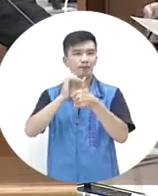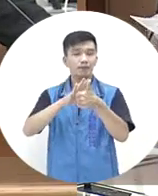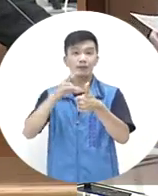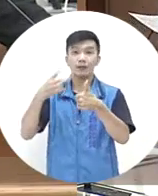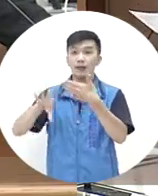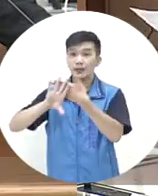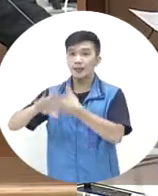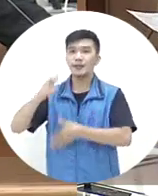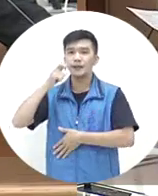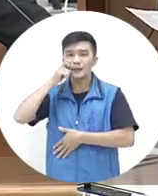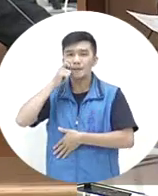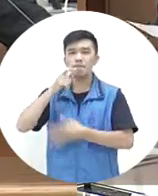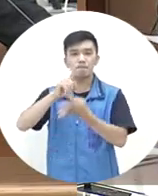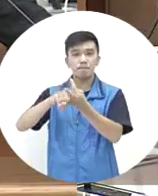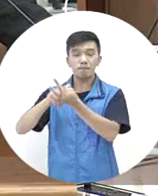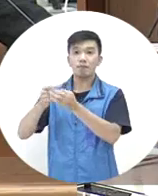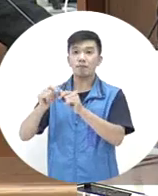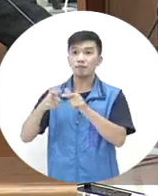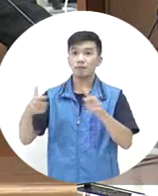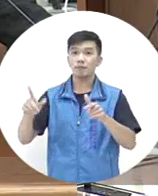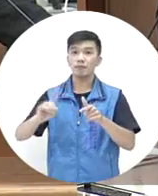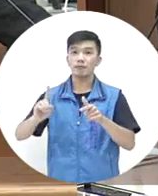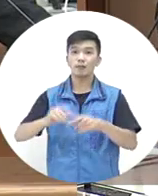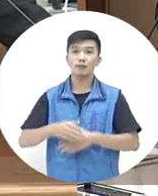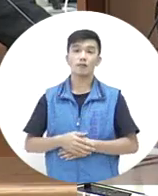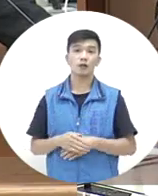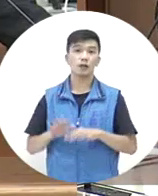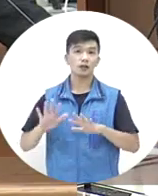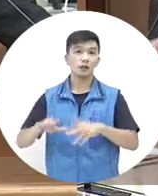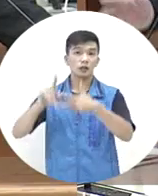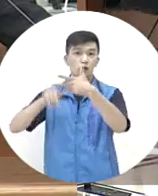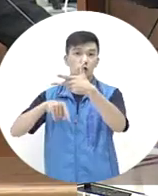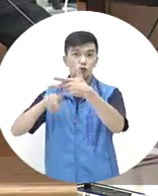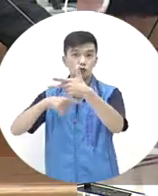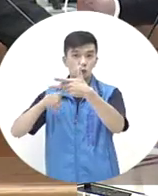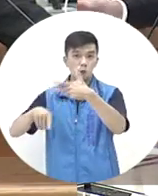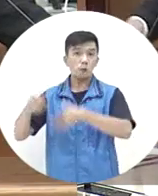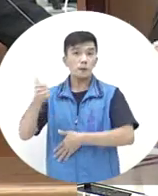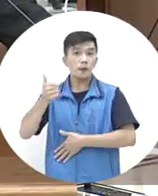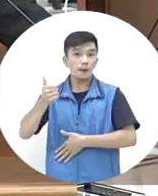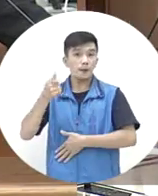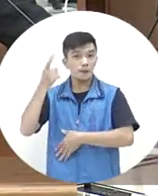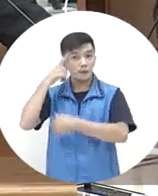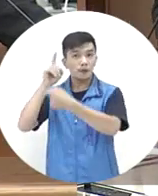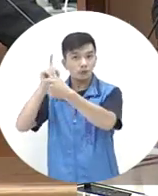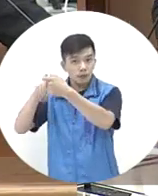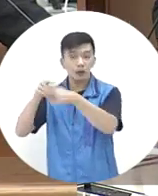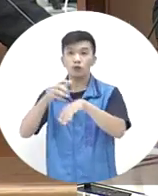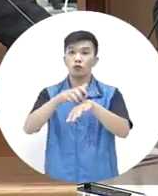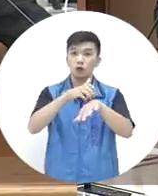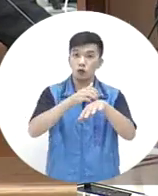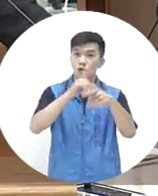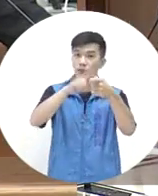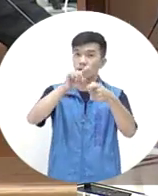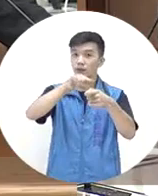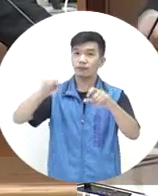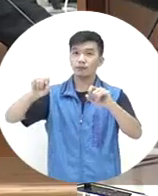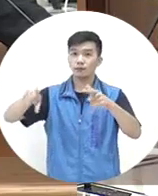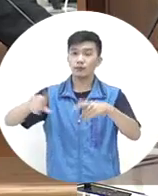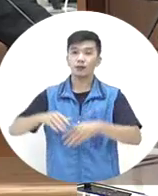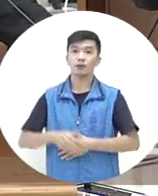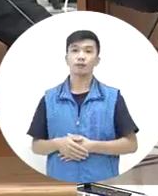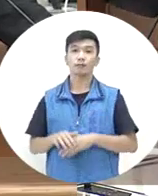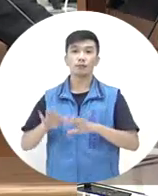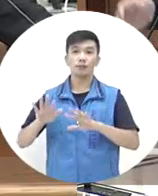呢，市长朱立伦现在有他的路线，你有你的路线，那么朱立伦他现在当主席，所以呢，他